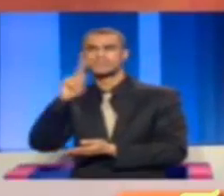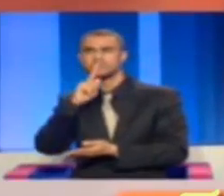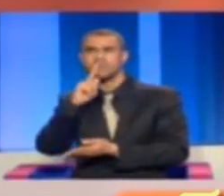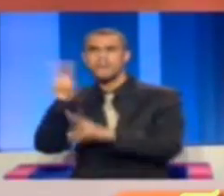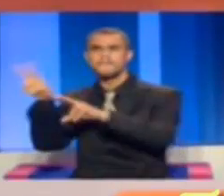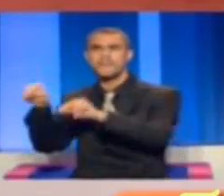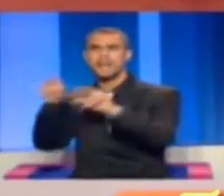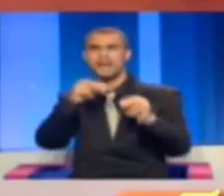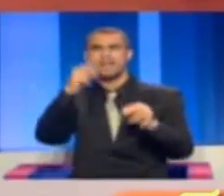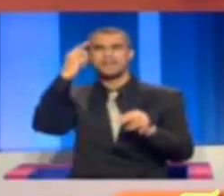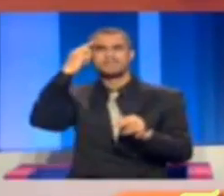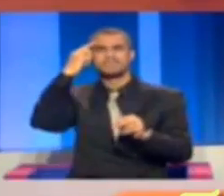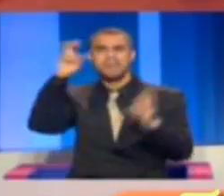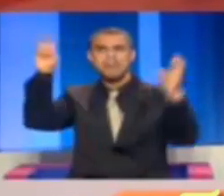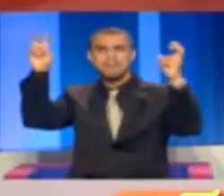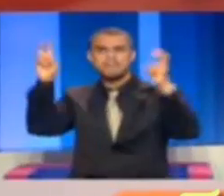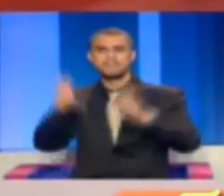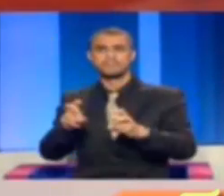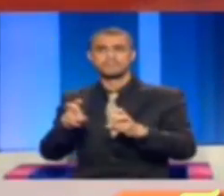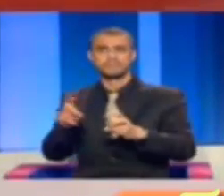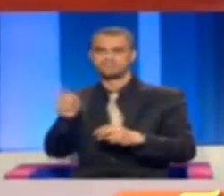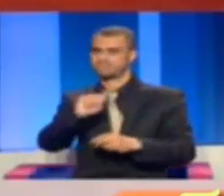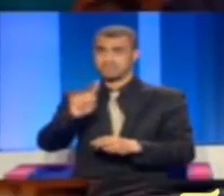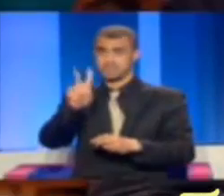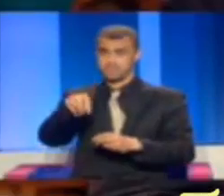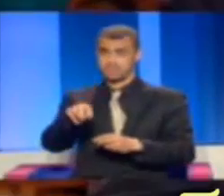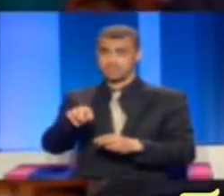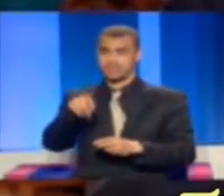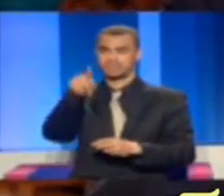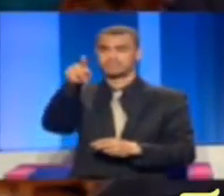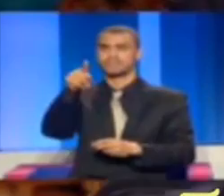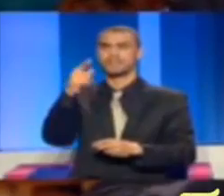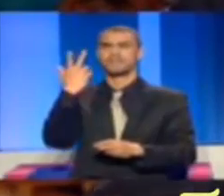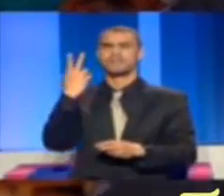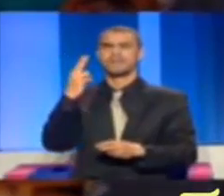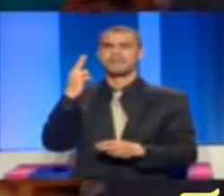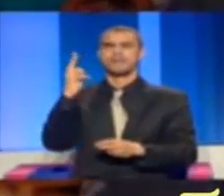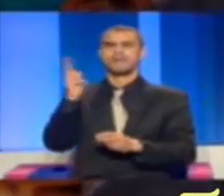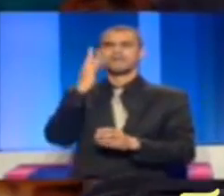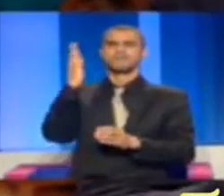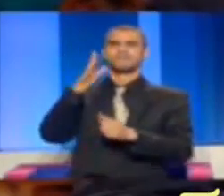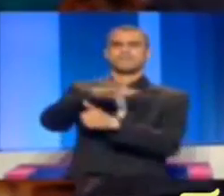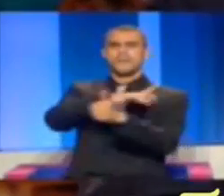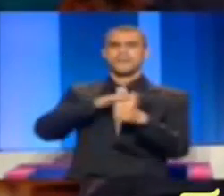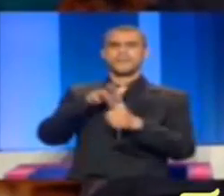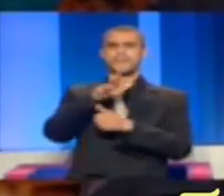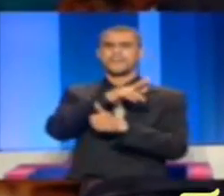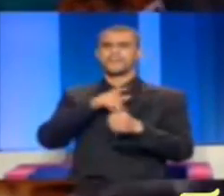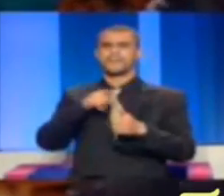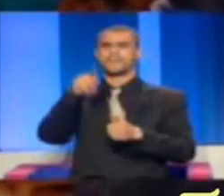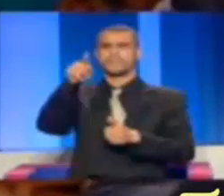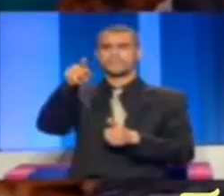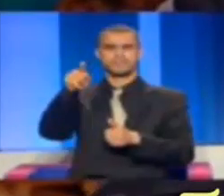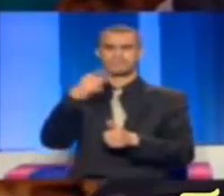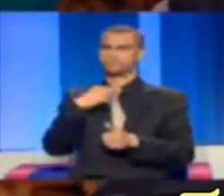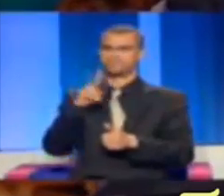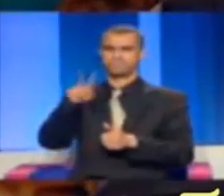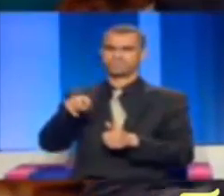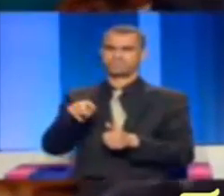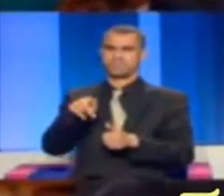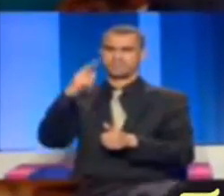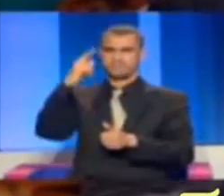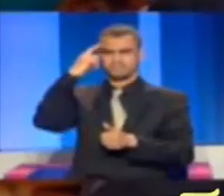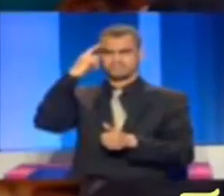يعني غير صحيحه بتاتا. دكتور عبد الرحمن، كيفاش كنشوفوا هاد الناس؟ غير صحيحه لالا ايمان، بدعوى الكثير من